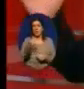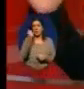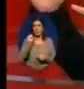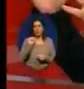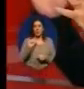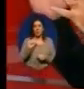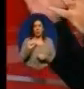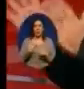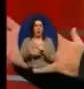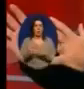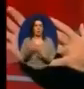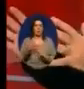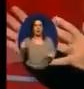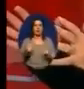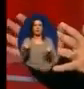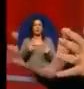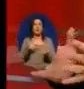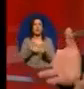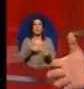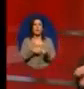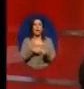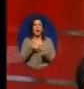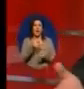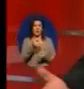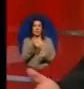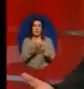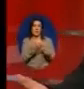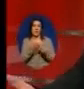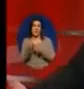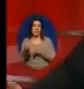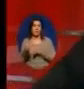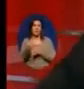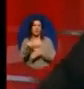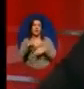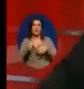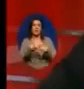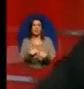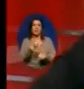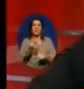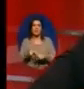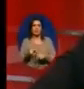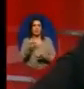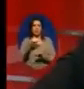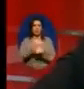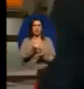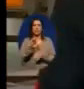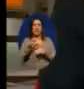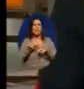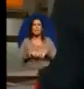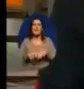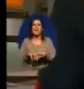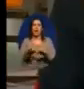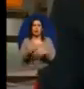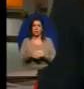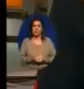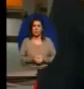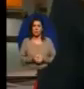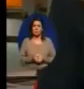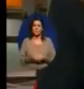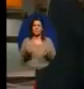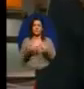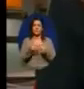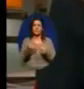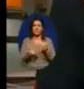בקטע שהקריצה הזו שלך לימין, אבל בהתנחלויות מושקעים מיליארדים. תכף אני אענה לך על זה,